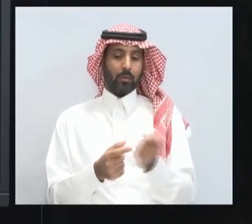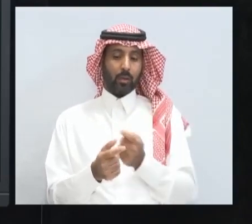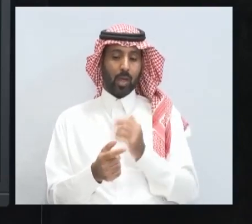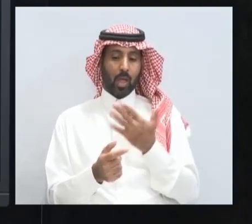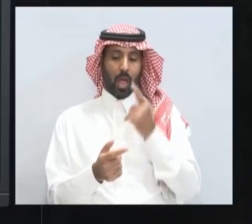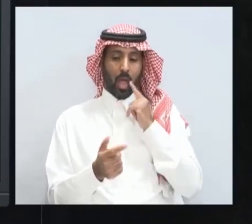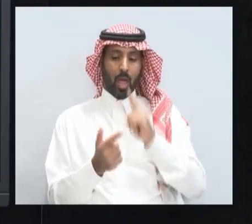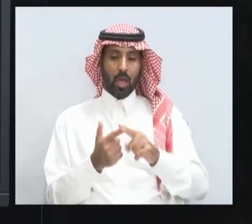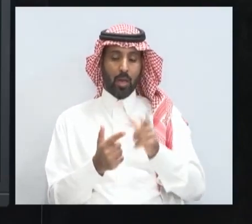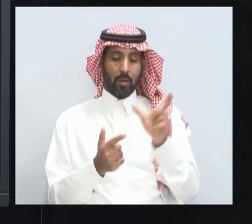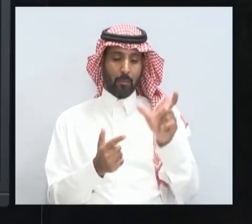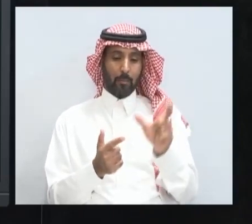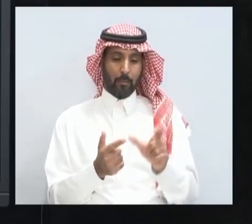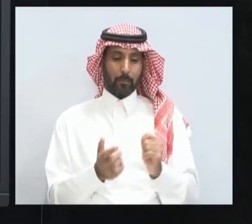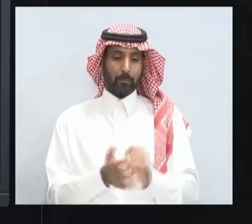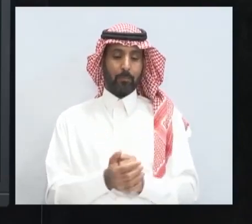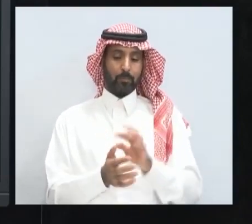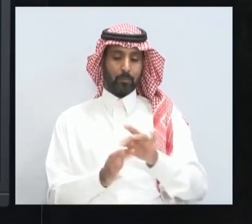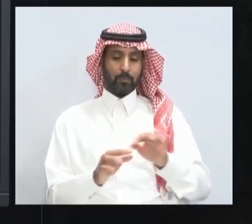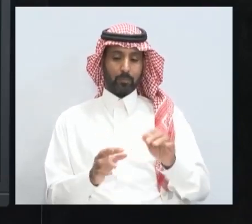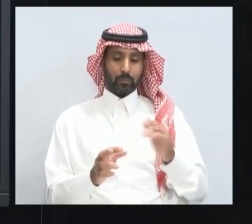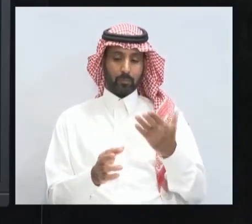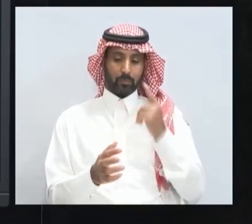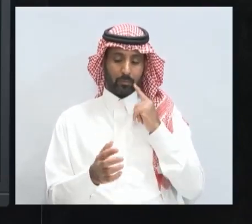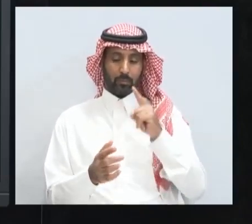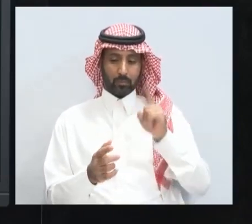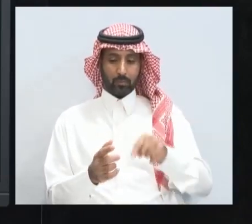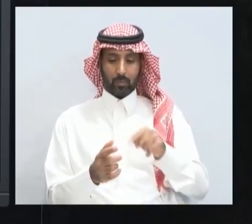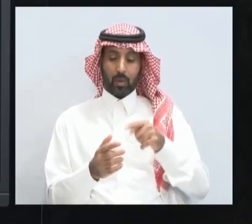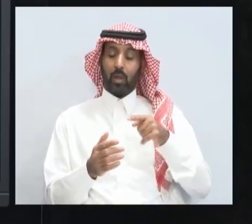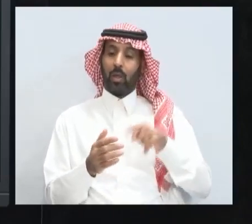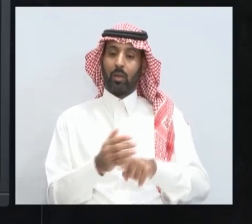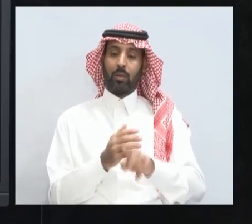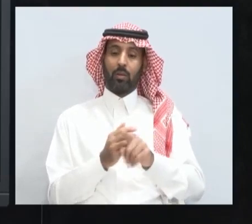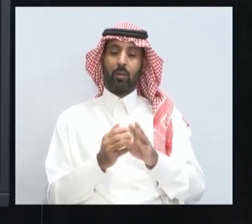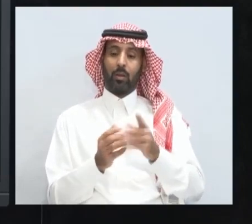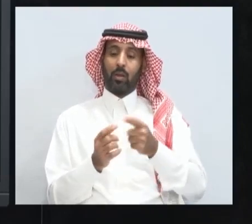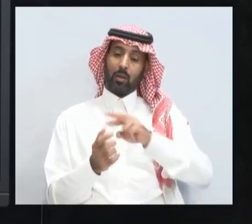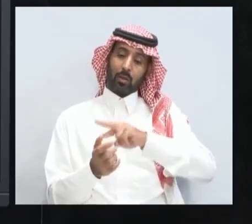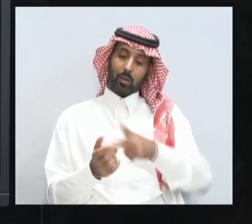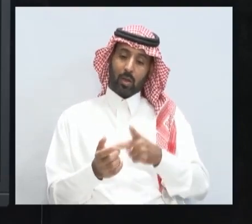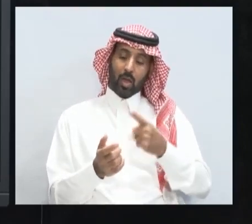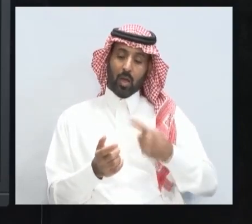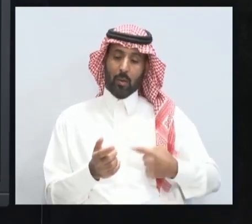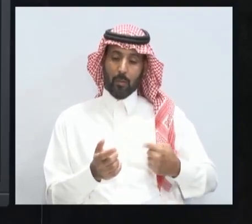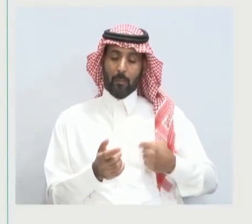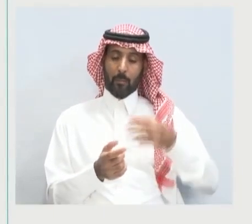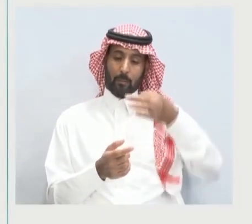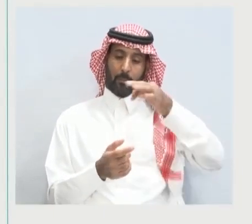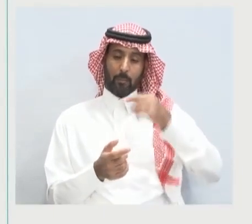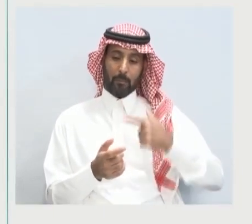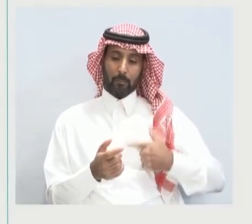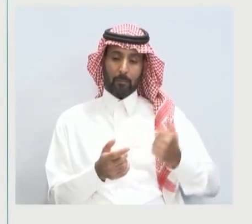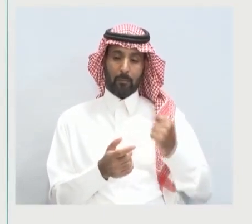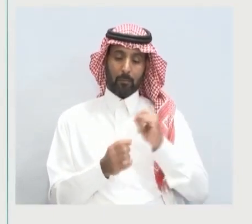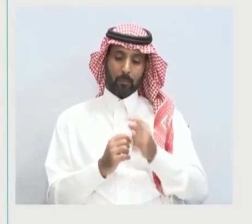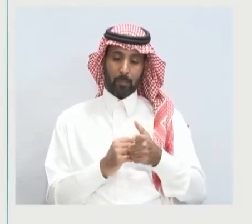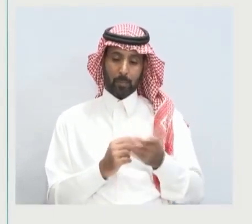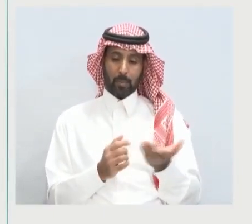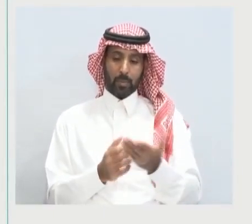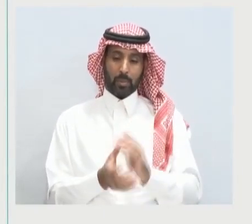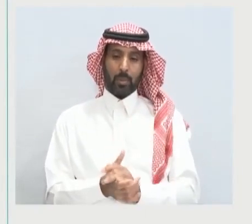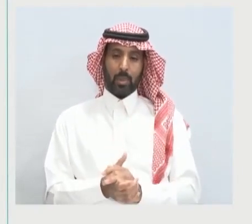اسم الورقه الجديد ونضغط مفتاح انتر سيتم تغيير الورقه اسم الورقه بشكل